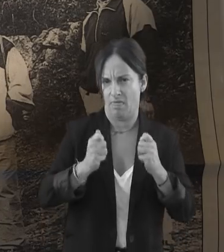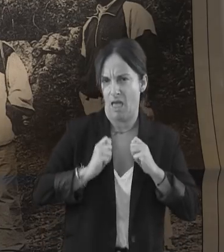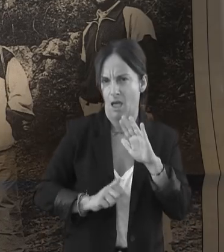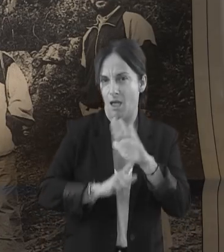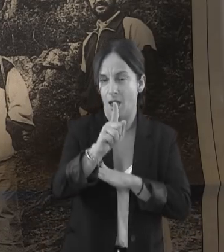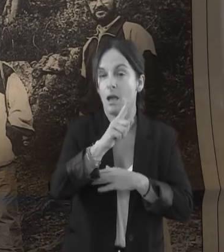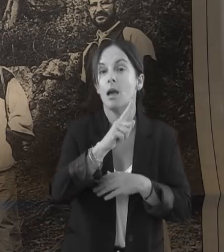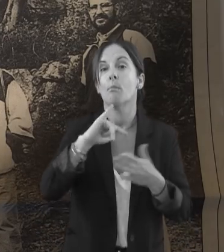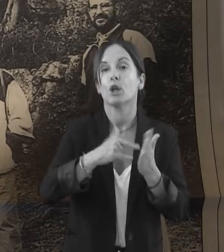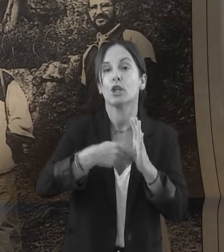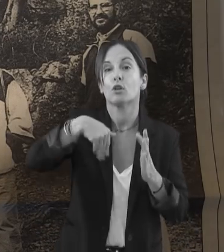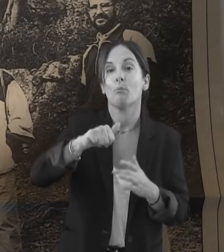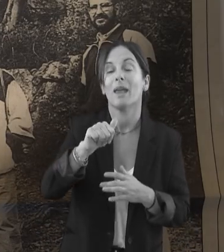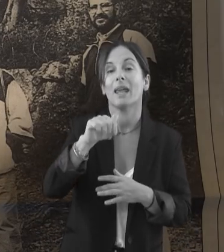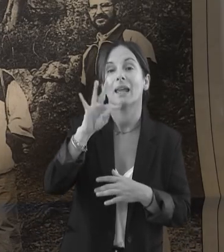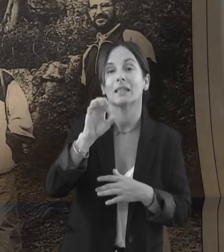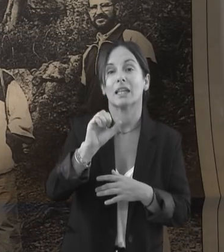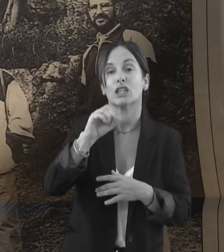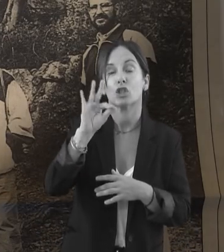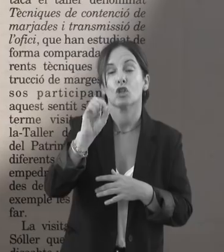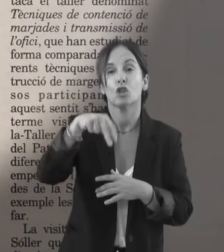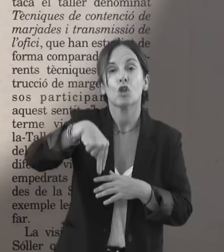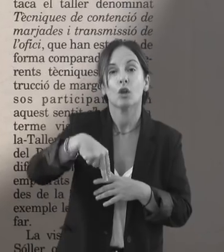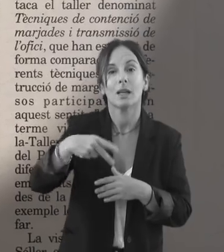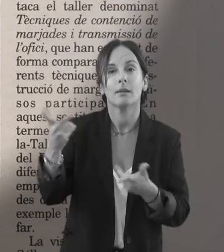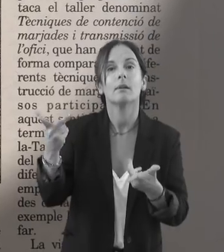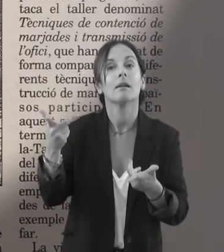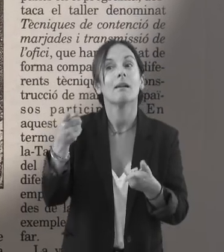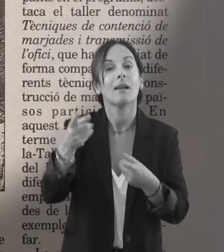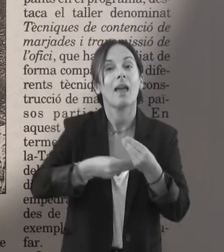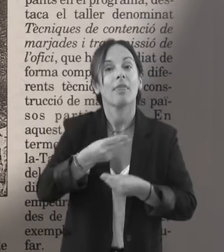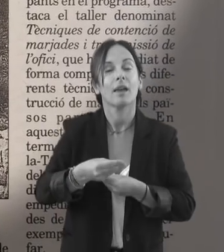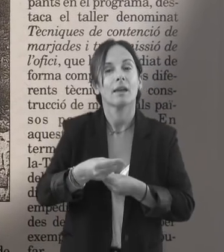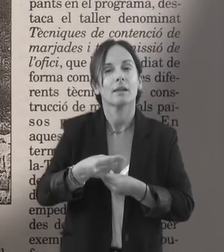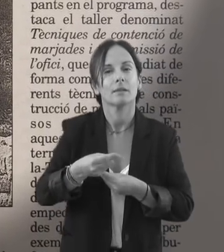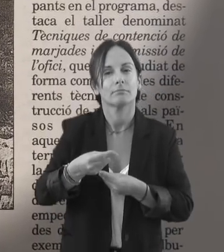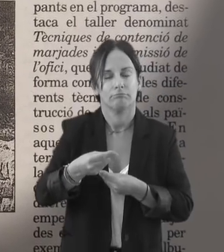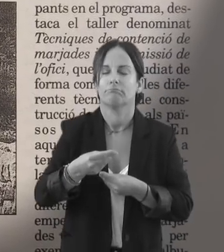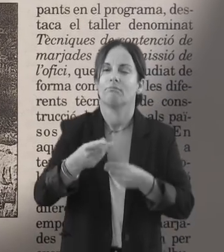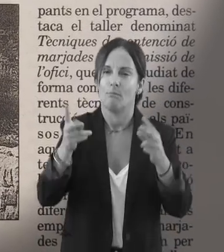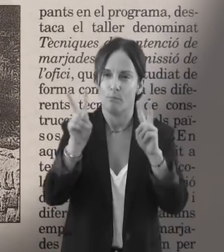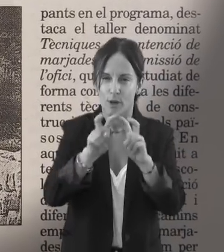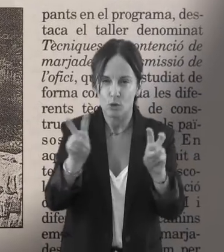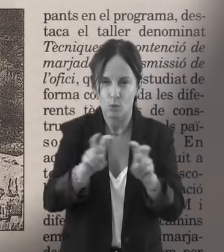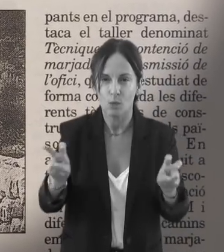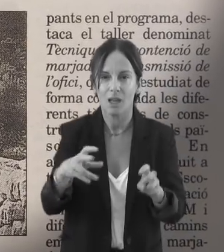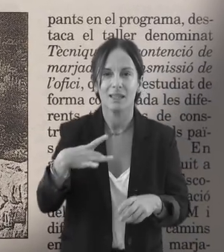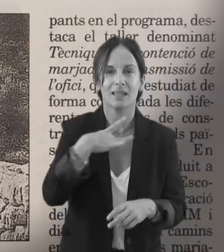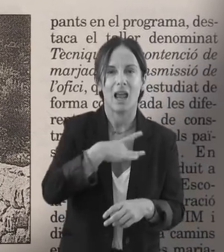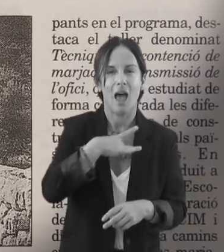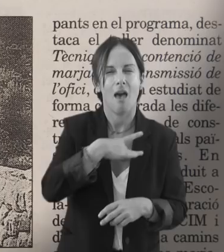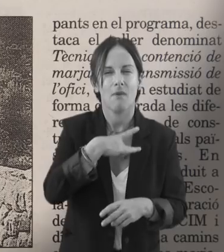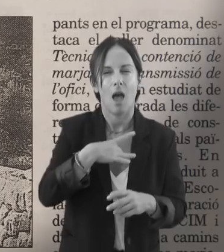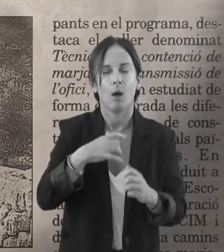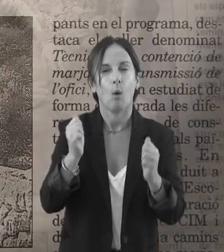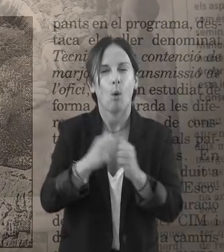europeus. Eren convocatòries de programes de la Comissió Europea, de diferent tipologia, alguns estaven enfocats a